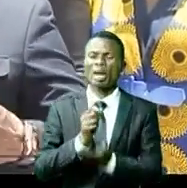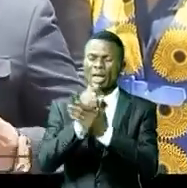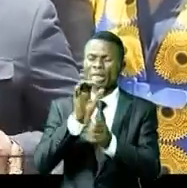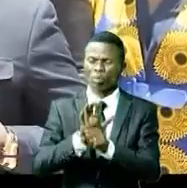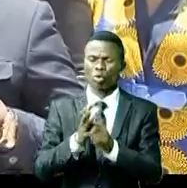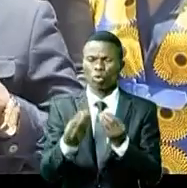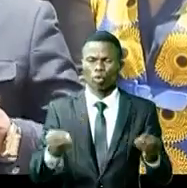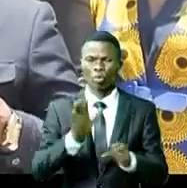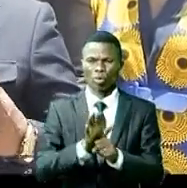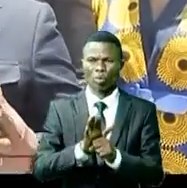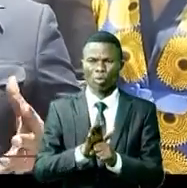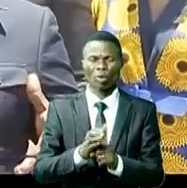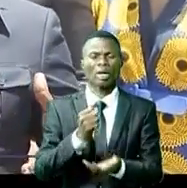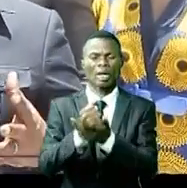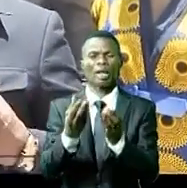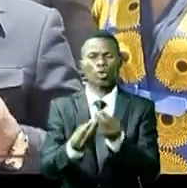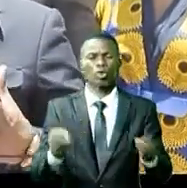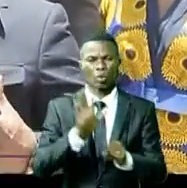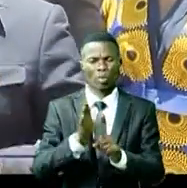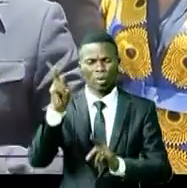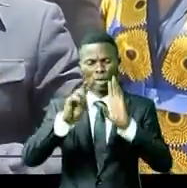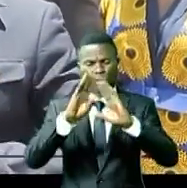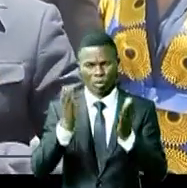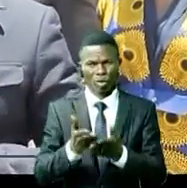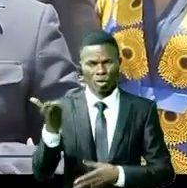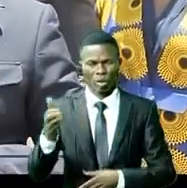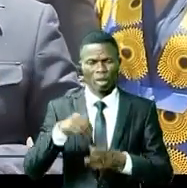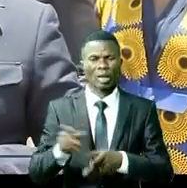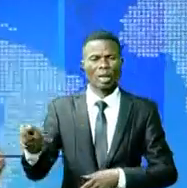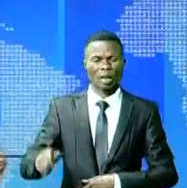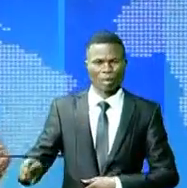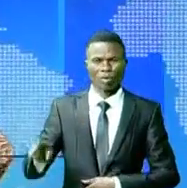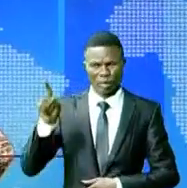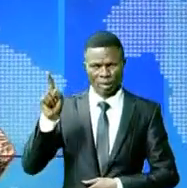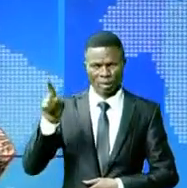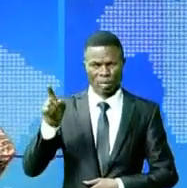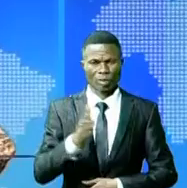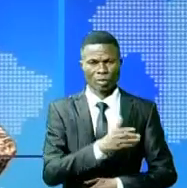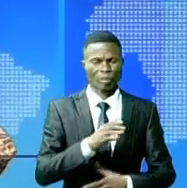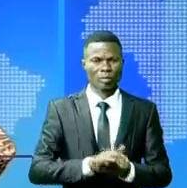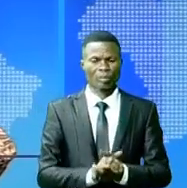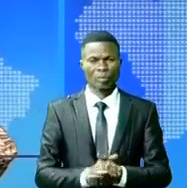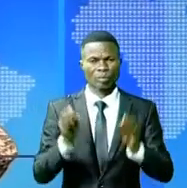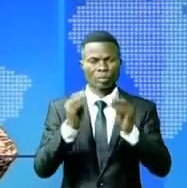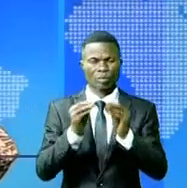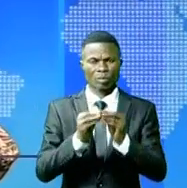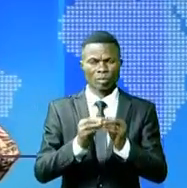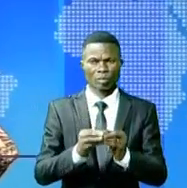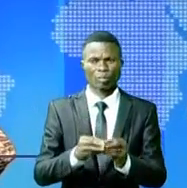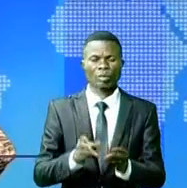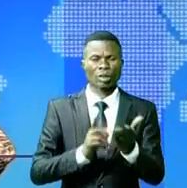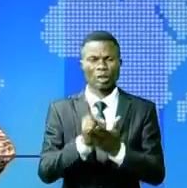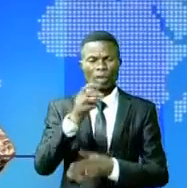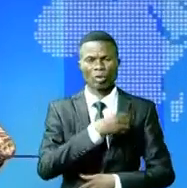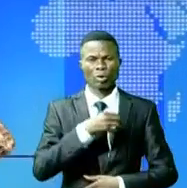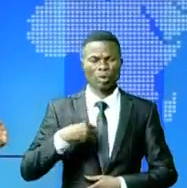et ça va également résoudre les problèmes des souverains primaires qui sont nos électeurs. La table ronde sur le droit de la femme